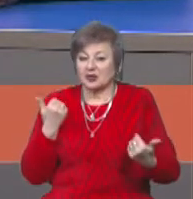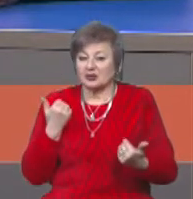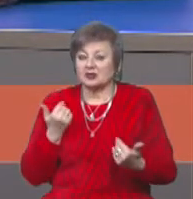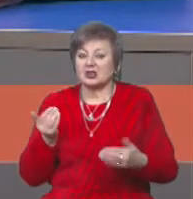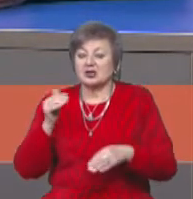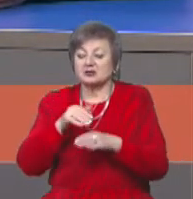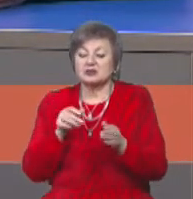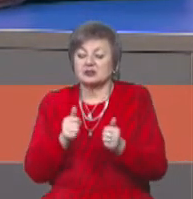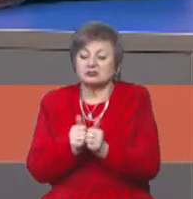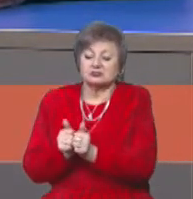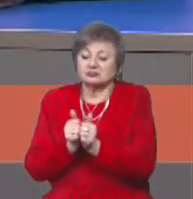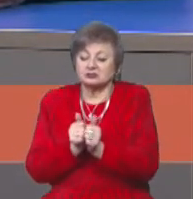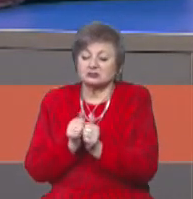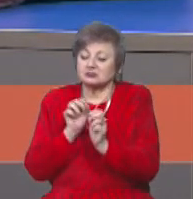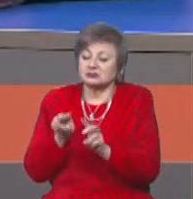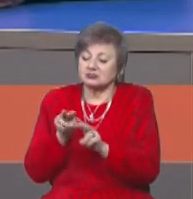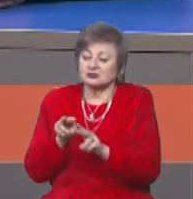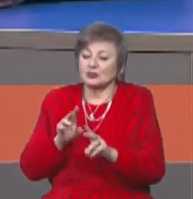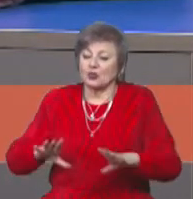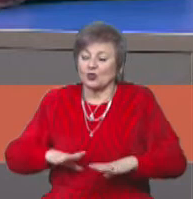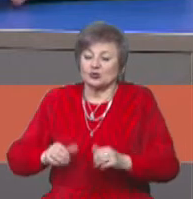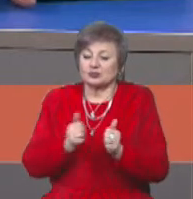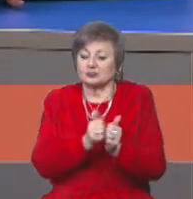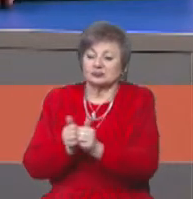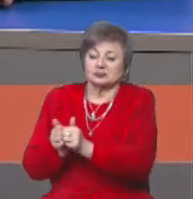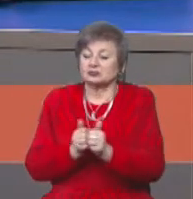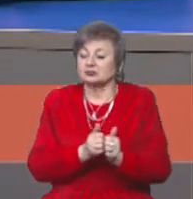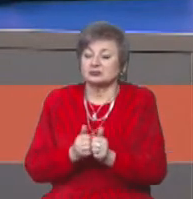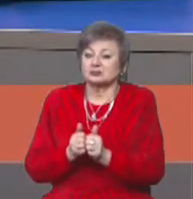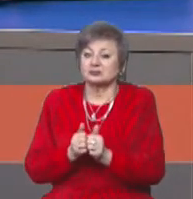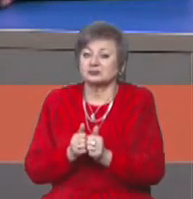день. Підтримка така, да? Так. І з того дня вони